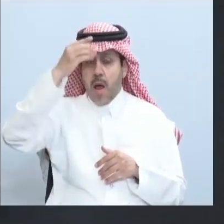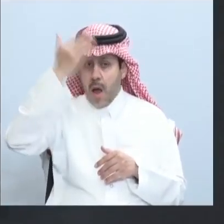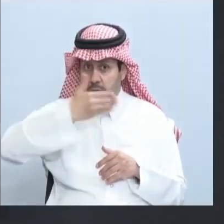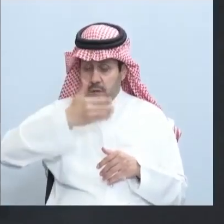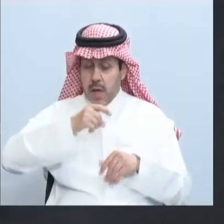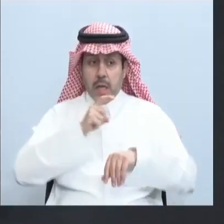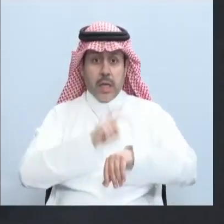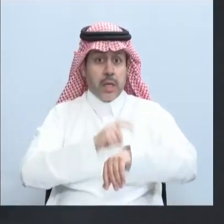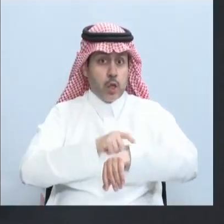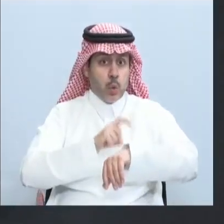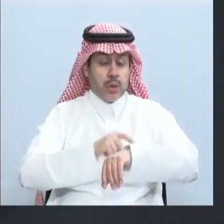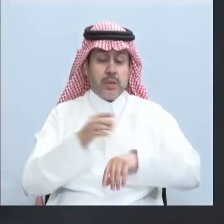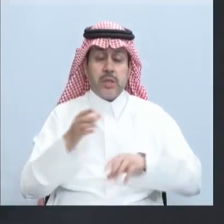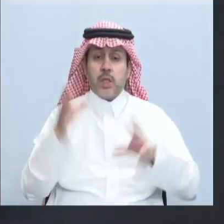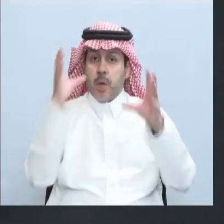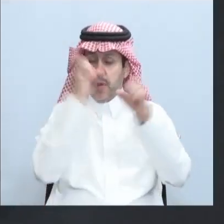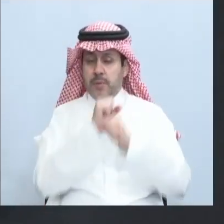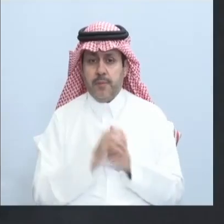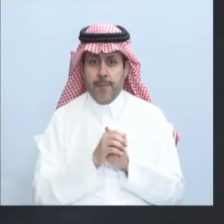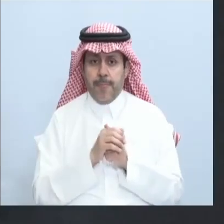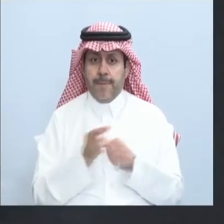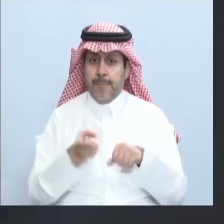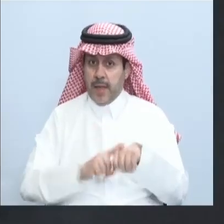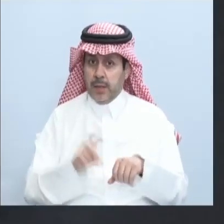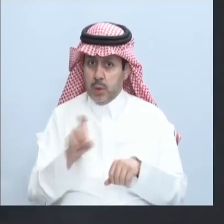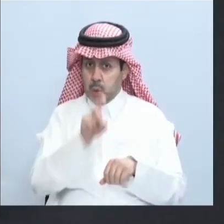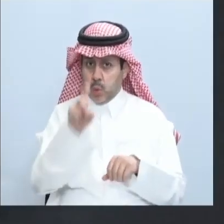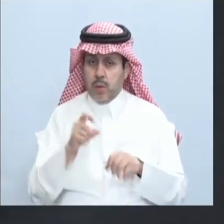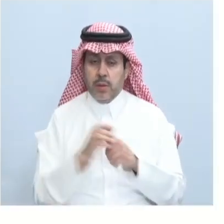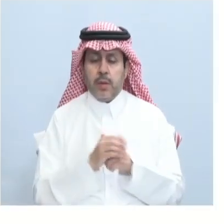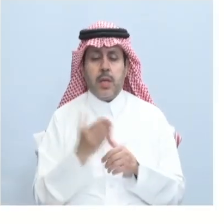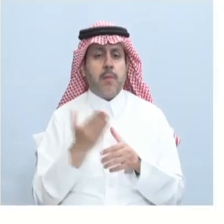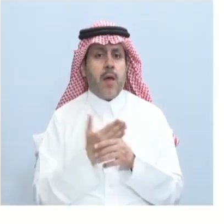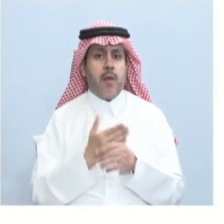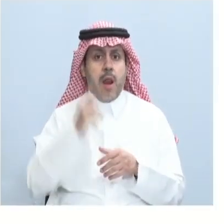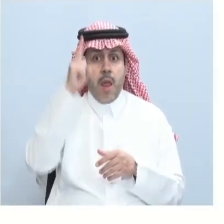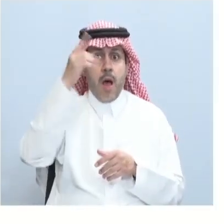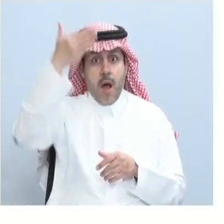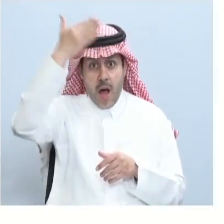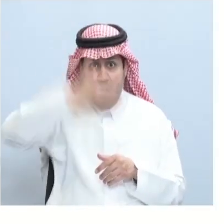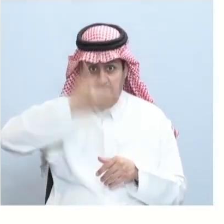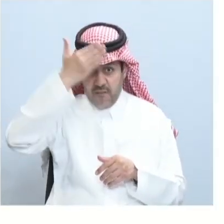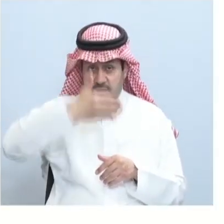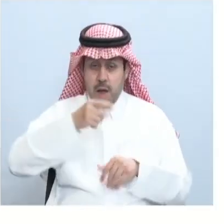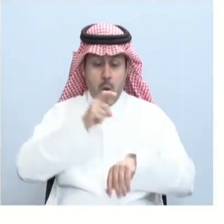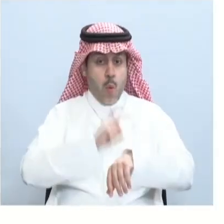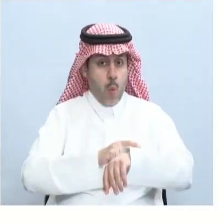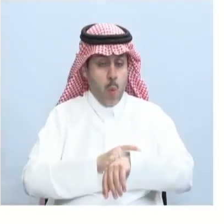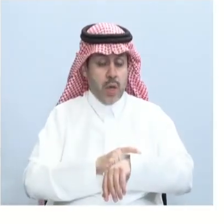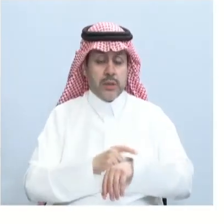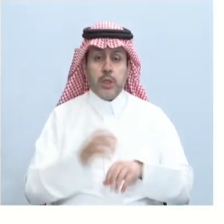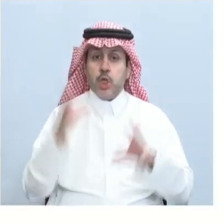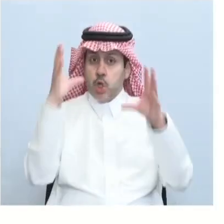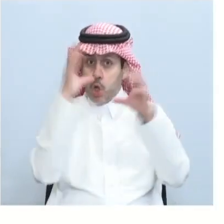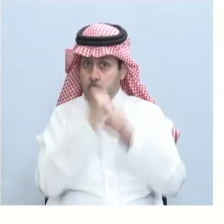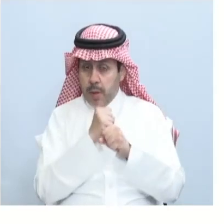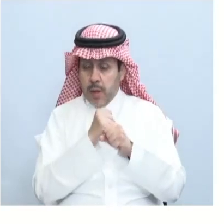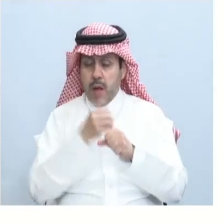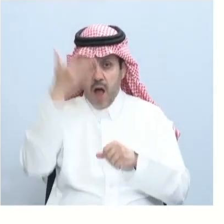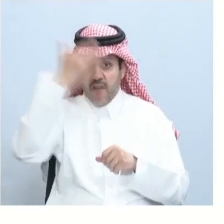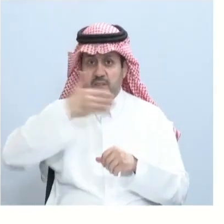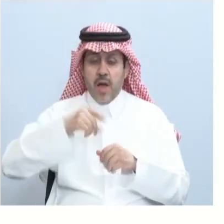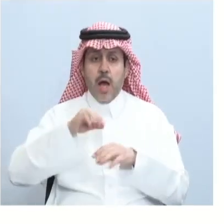عن خلقه اعيد السؤال مره اخرى لماذا اخفى الله وقت قيام الساعه عن